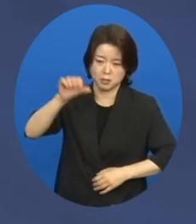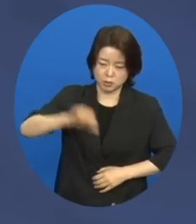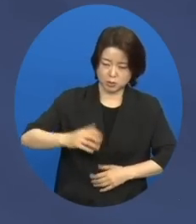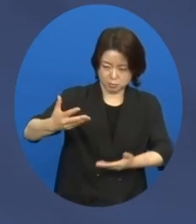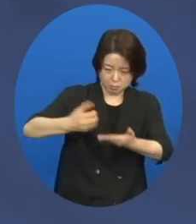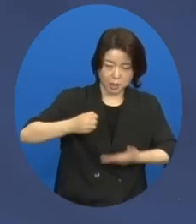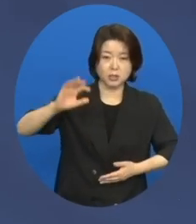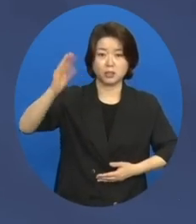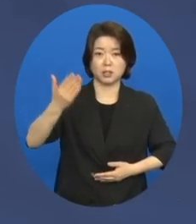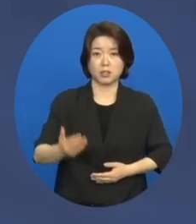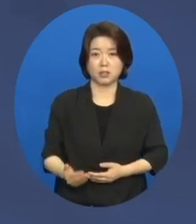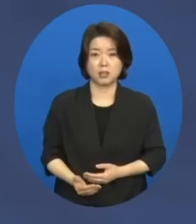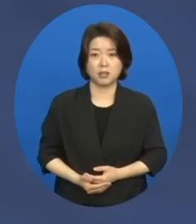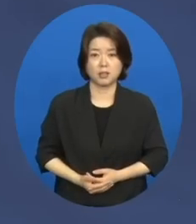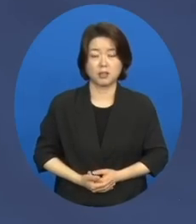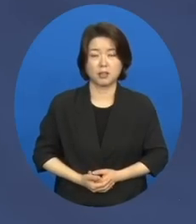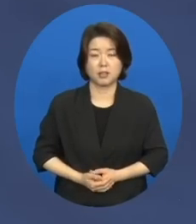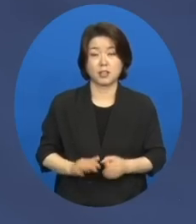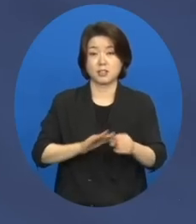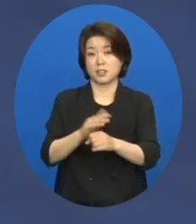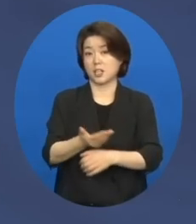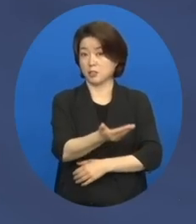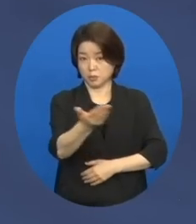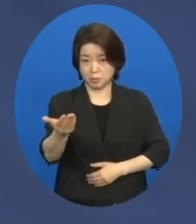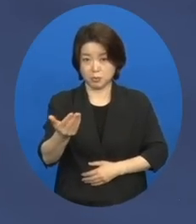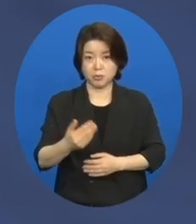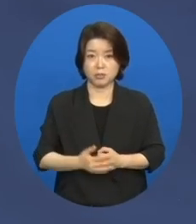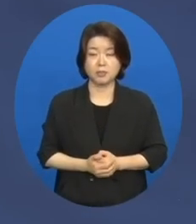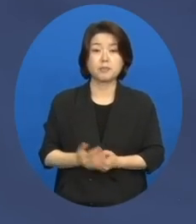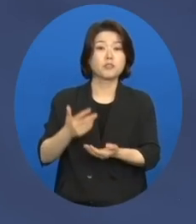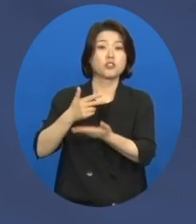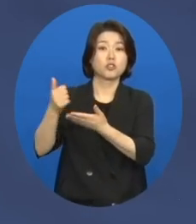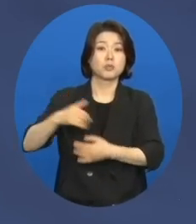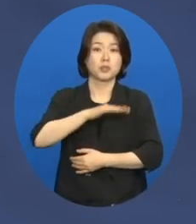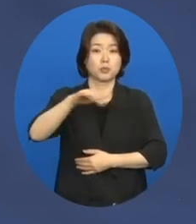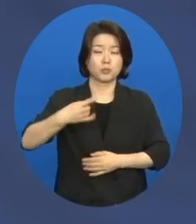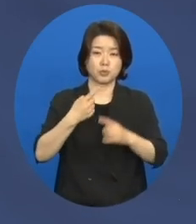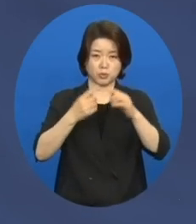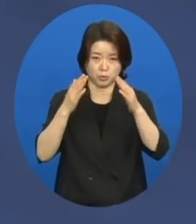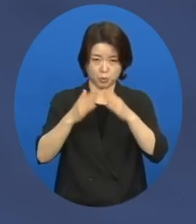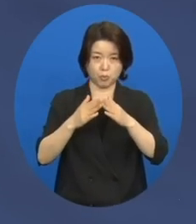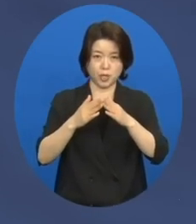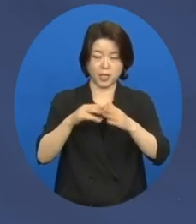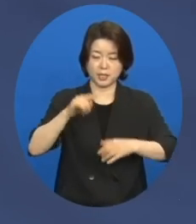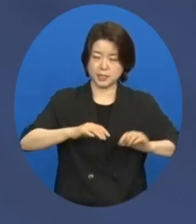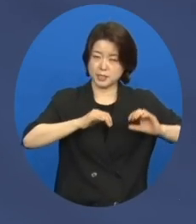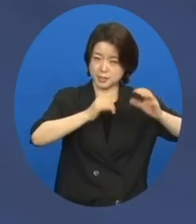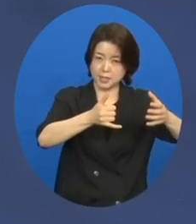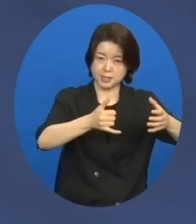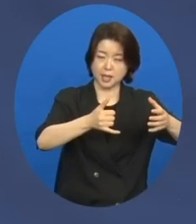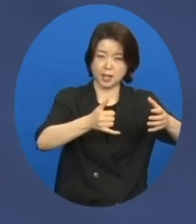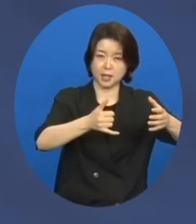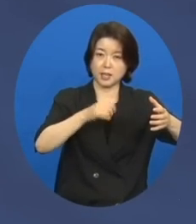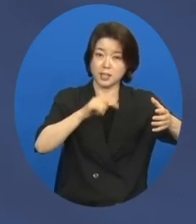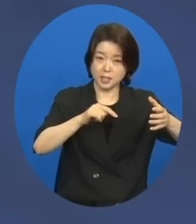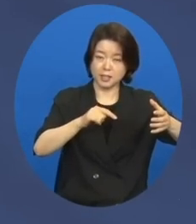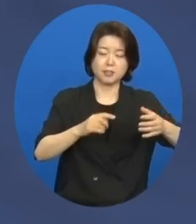받을지어다. 사랑하는 여러분, 주님께서 우리 교회를 이 세상, 이